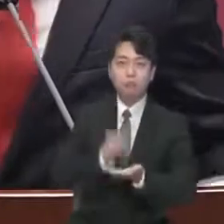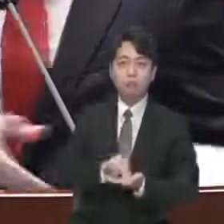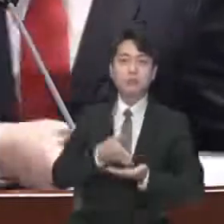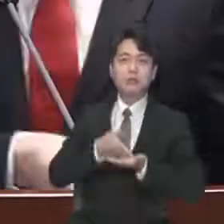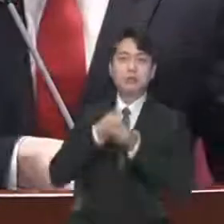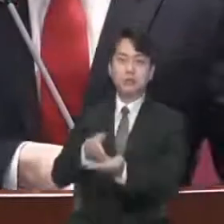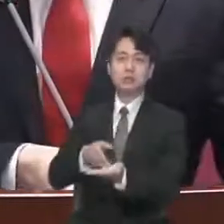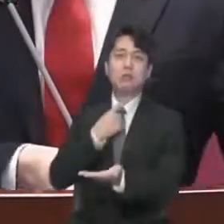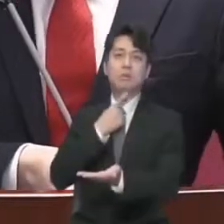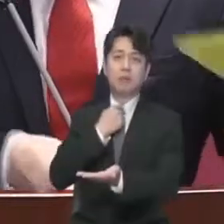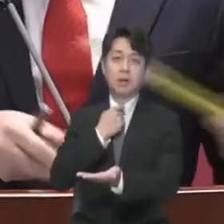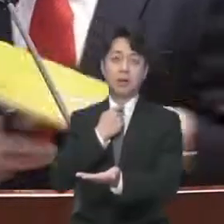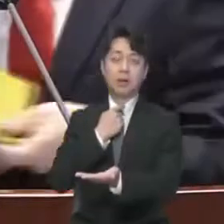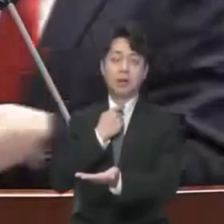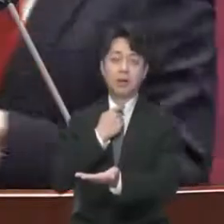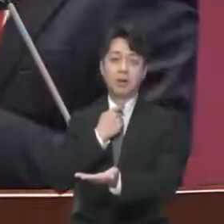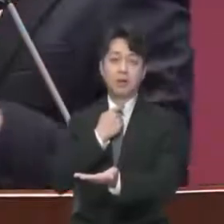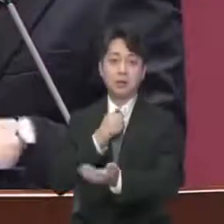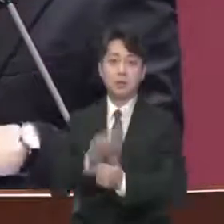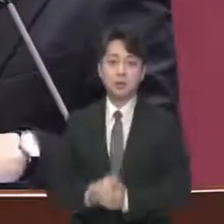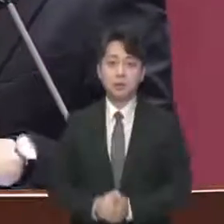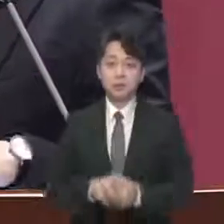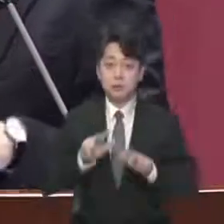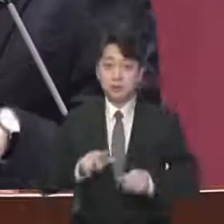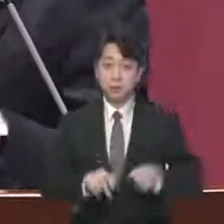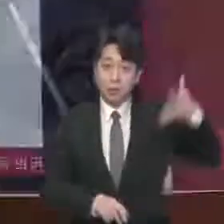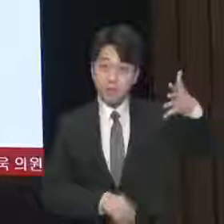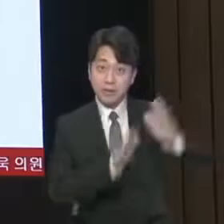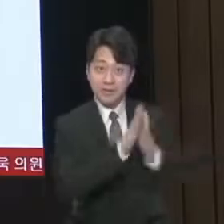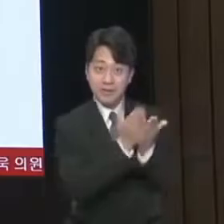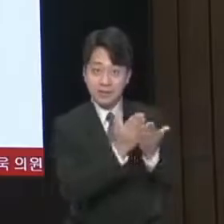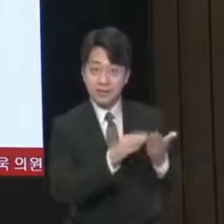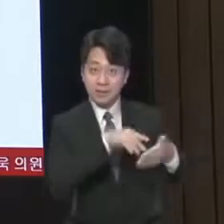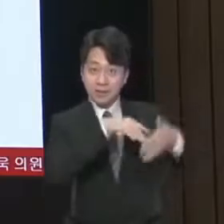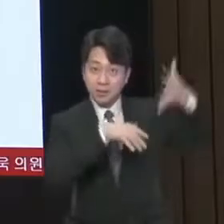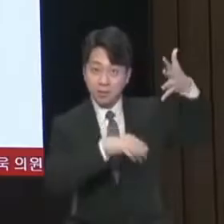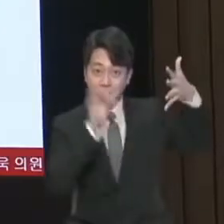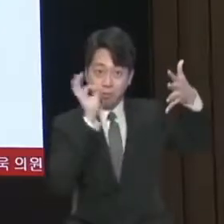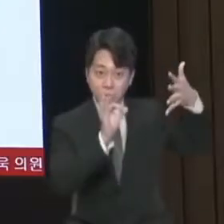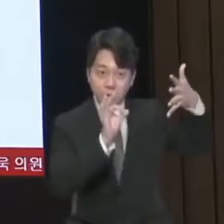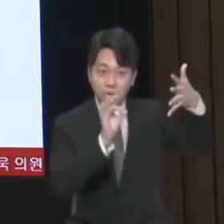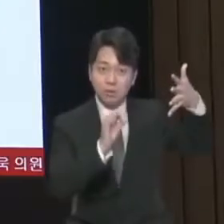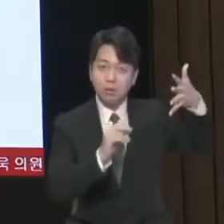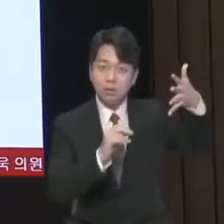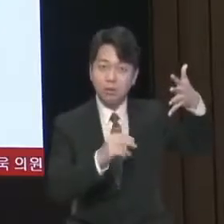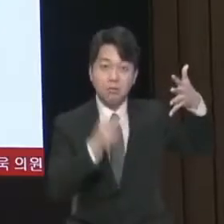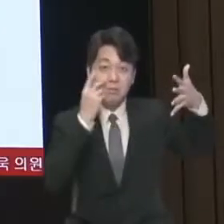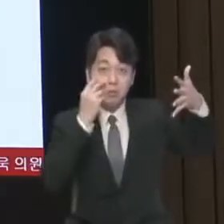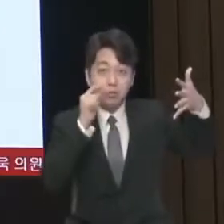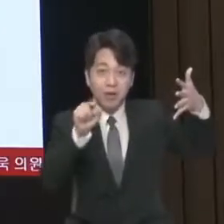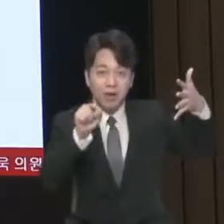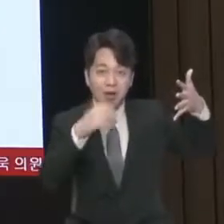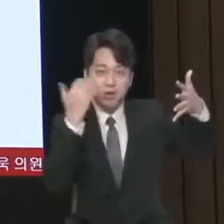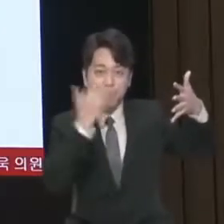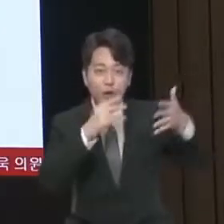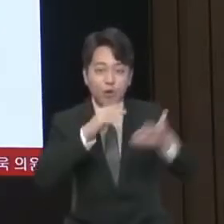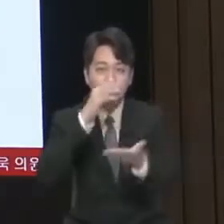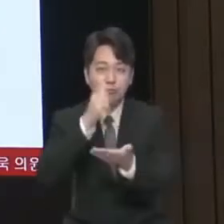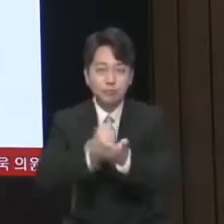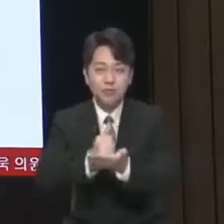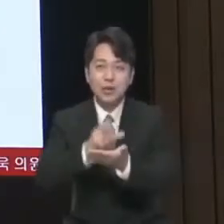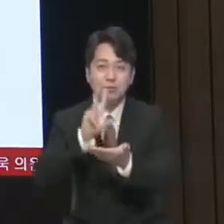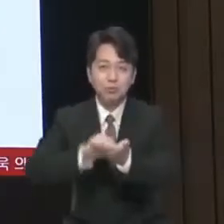지금 화면에 나오는 이 책은 미국이나 영국에서도 선정성 때문에 논란이 된 도서입니다. 그리고